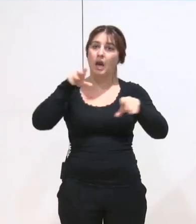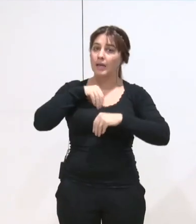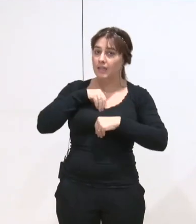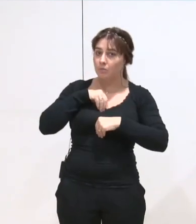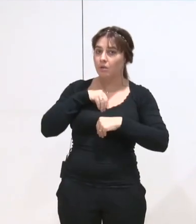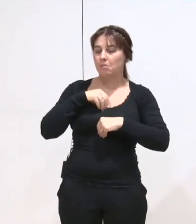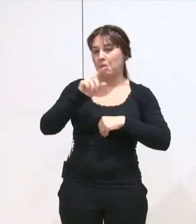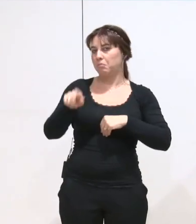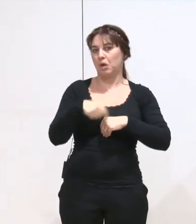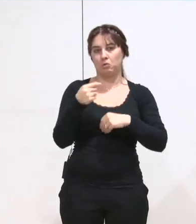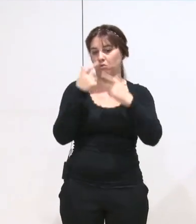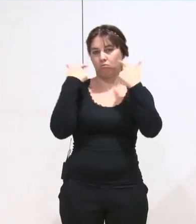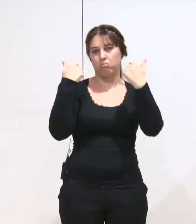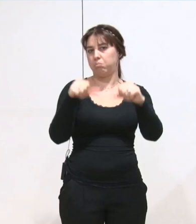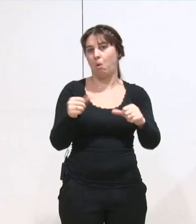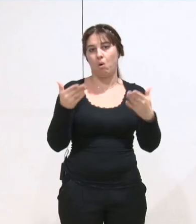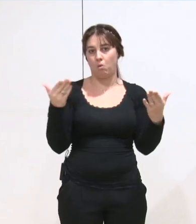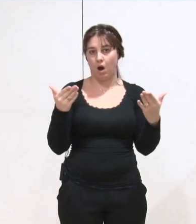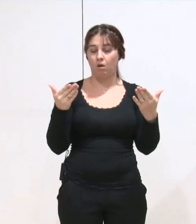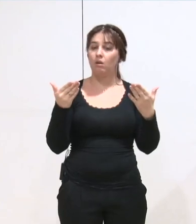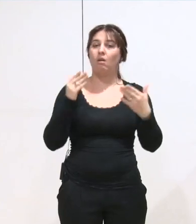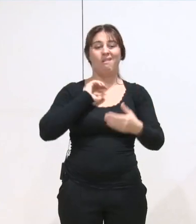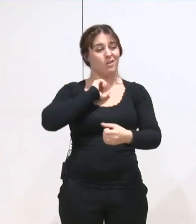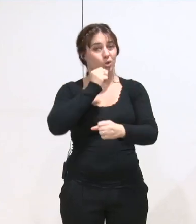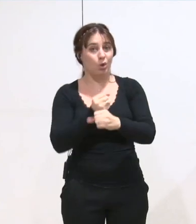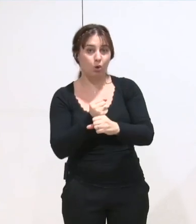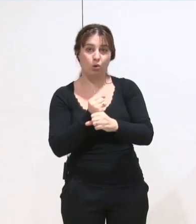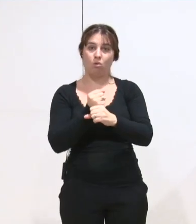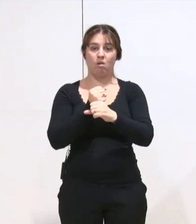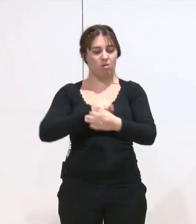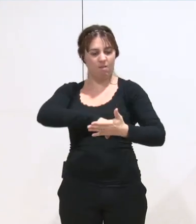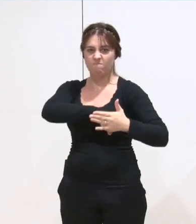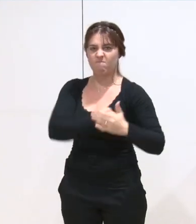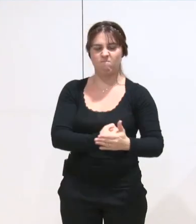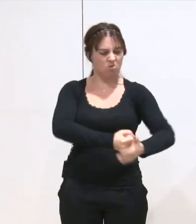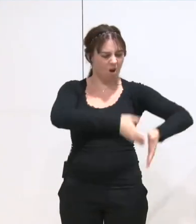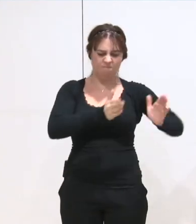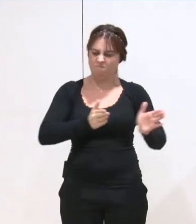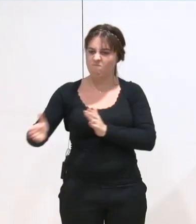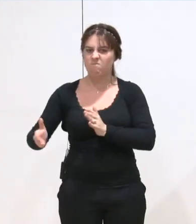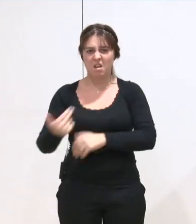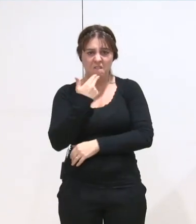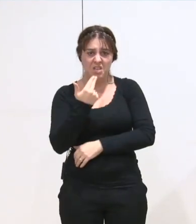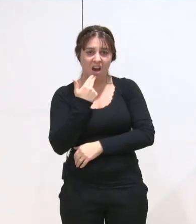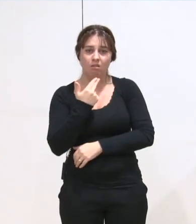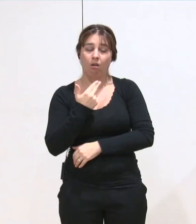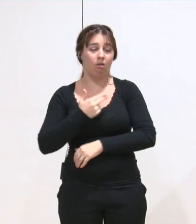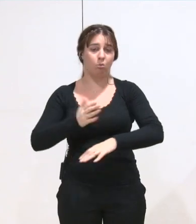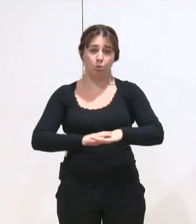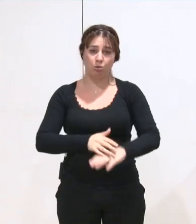refuser l'évidence que sans une effectivité de la sanction, sans une répression efficace, ce ne sont là que paroles